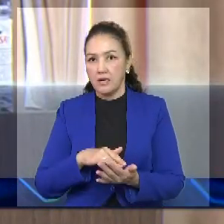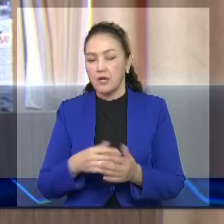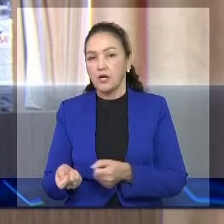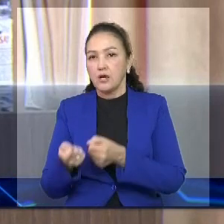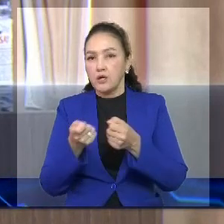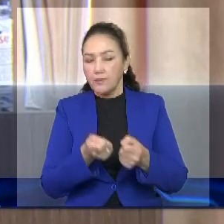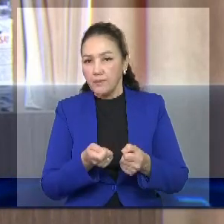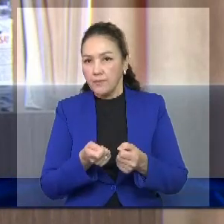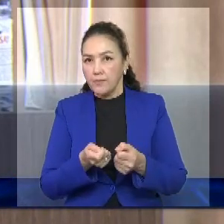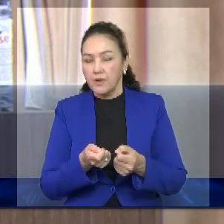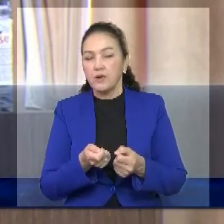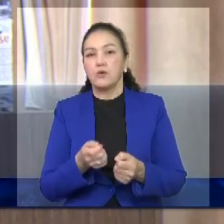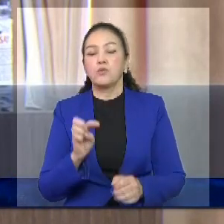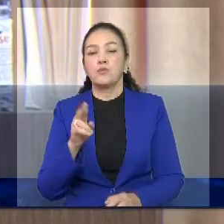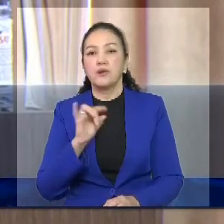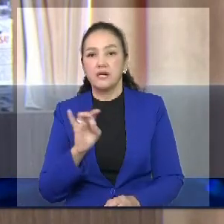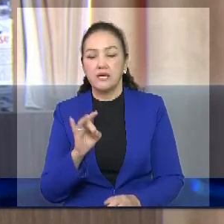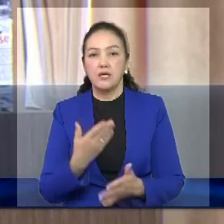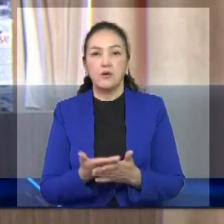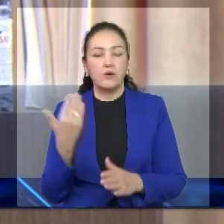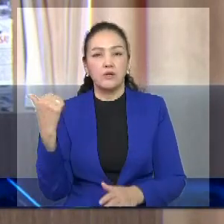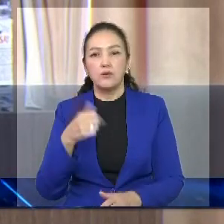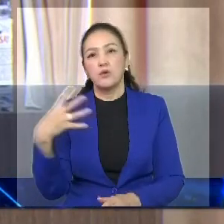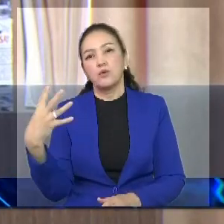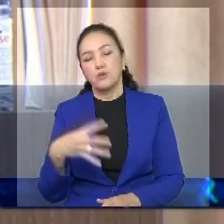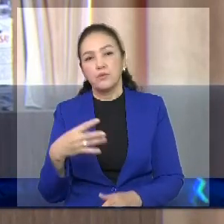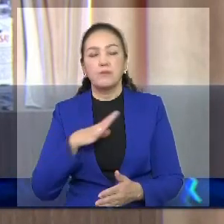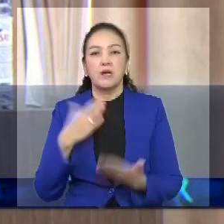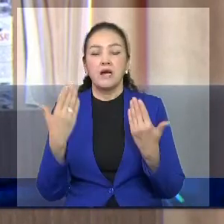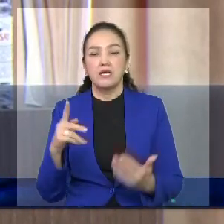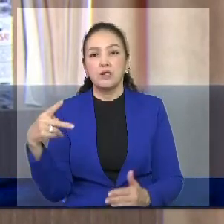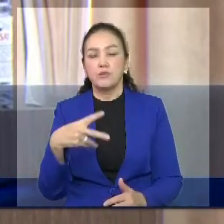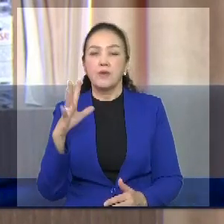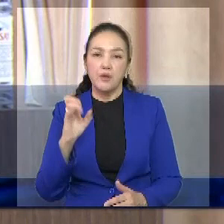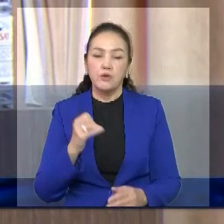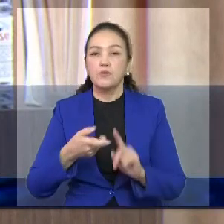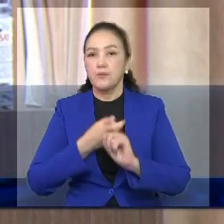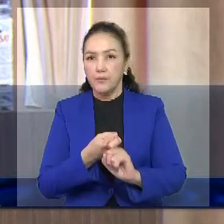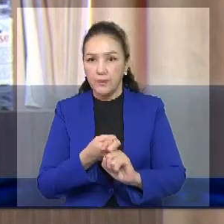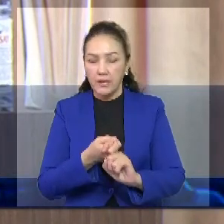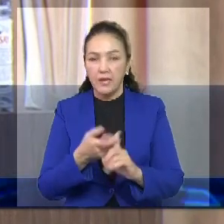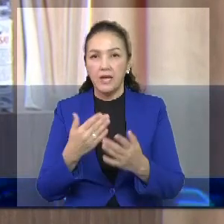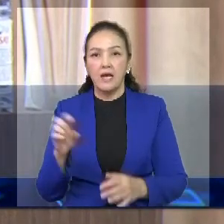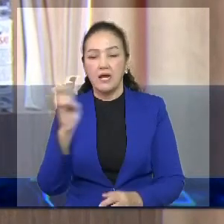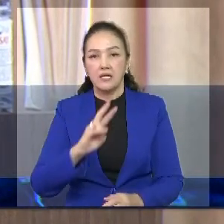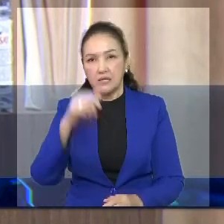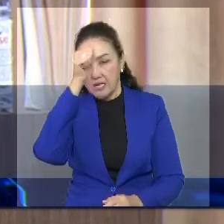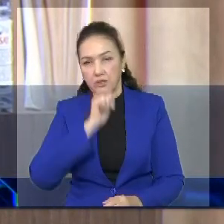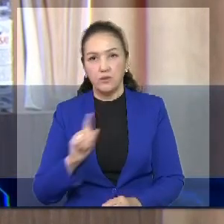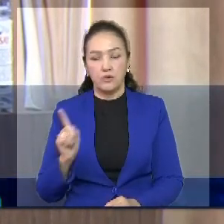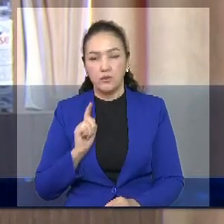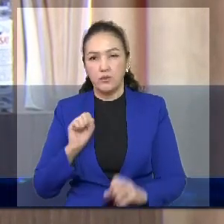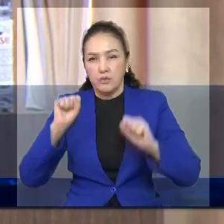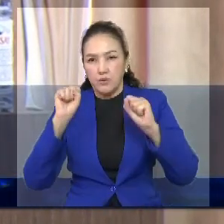көлемде көмір жеткізілуде. Өткен аптада 4 мың тонна болды, қазіргі таңда 2500 тонна. Осыған байланысты қараша айын күтіп отырмай, күннің